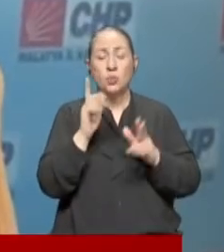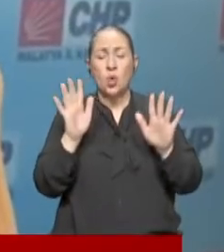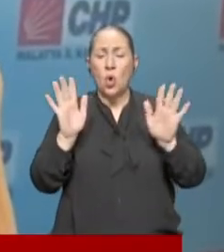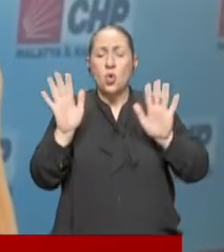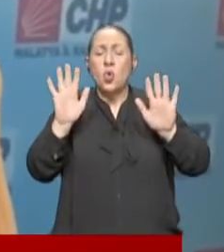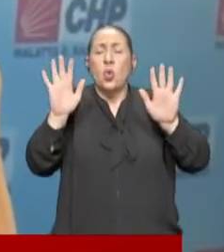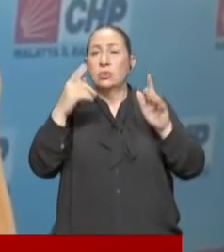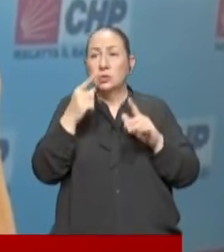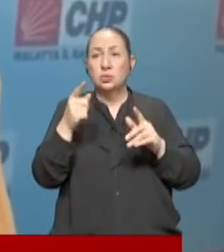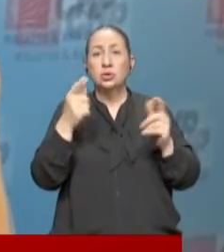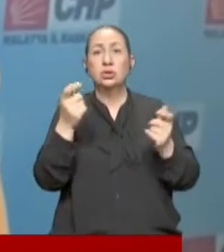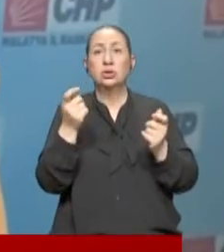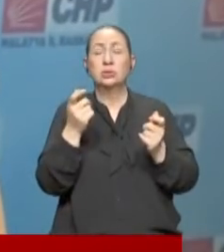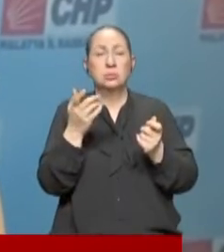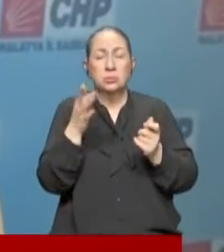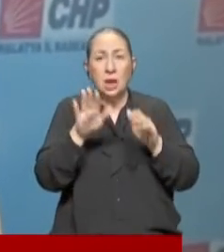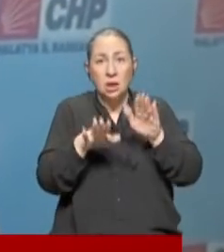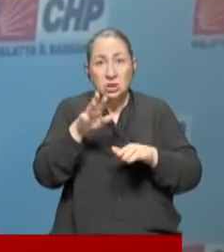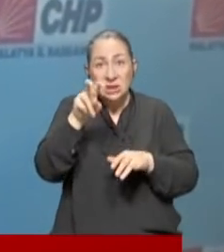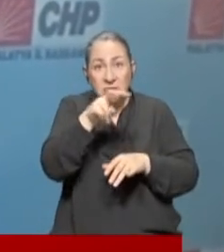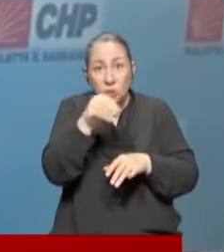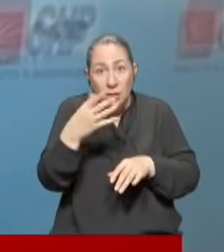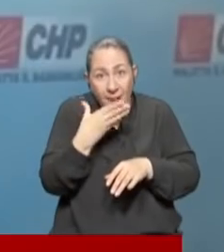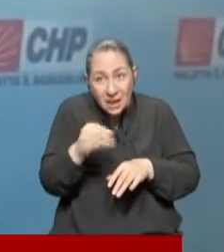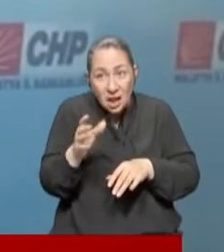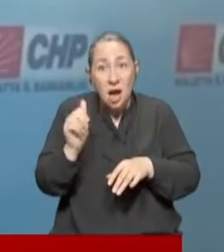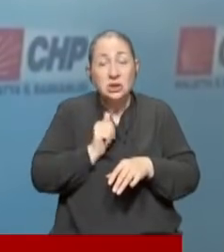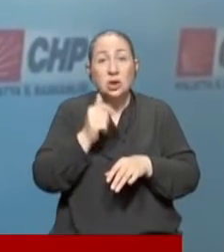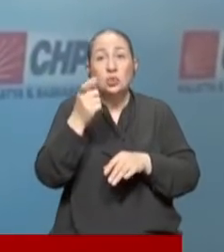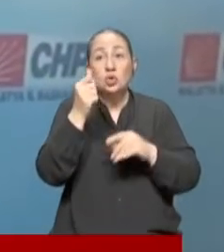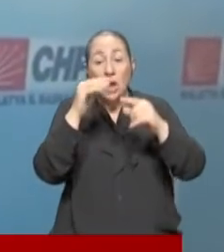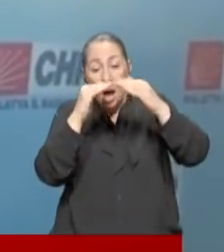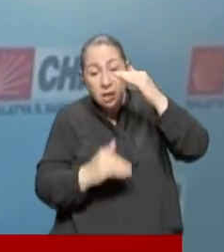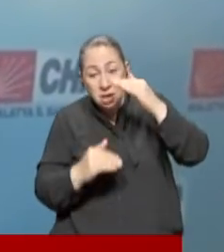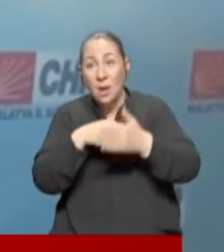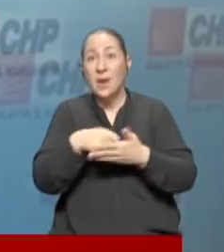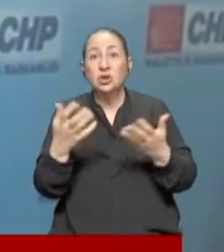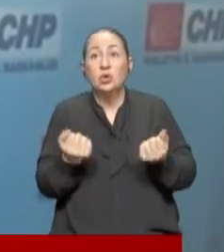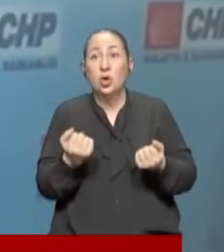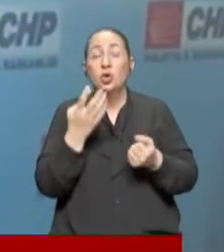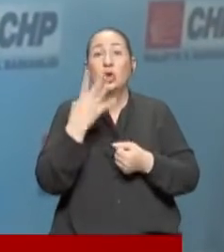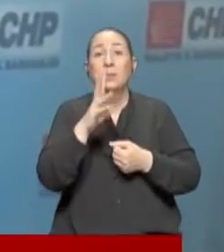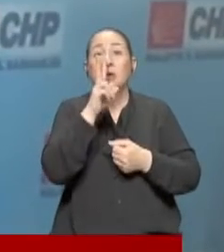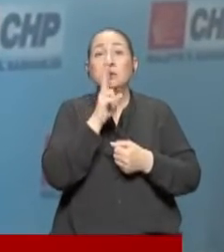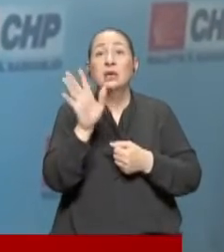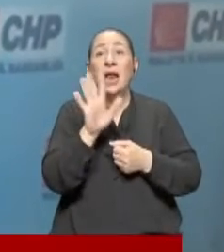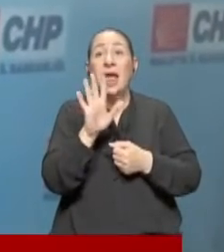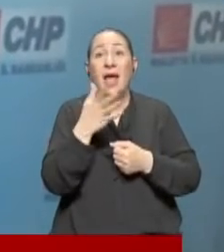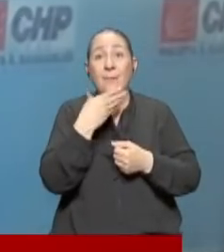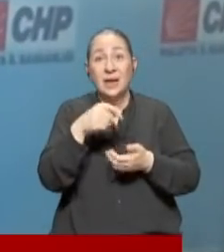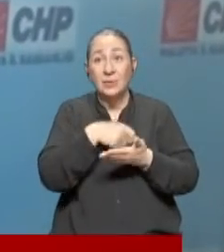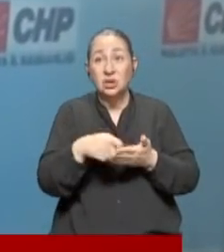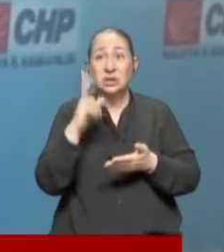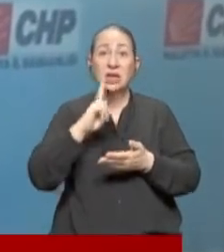bu rakamları, iş buradan alıyor. Yaklaşık 8 milyon emekli asgari ücretin altında maaş alıyor. 4250 TL emekli